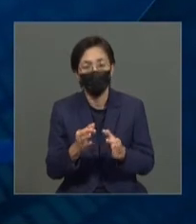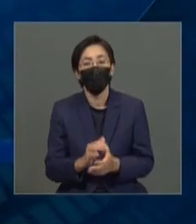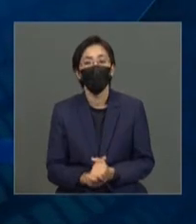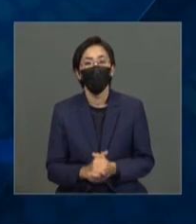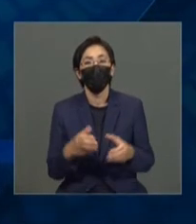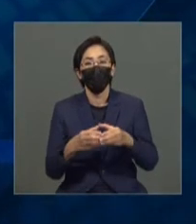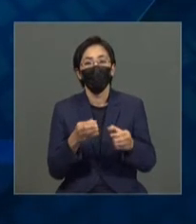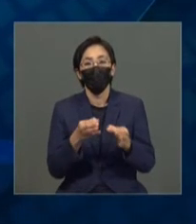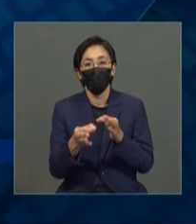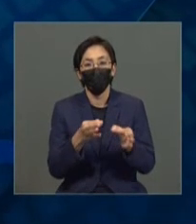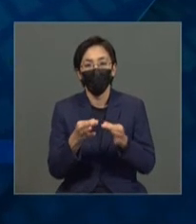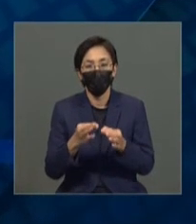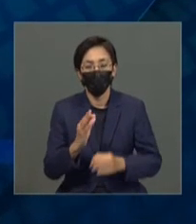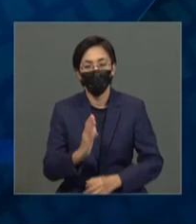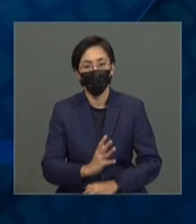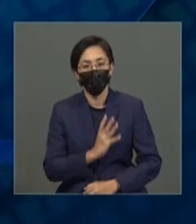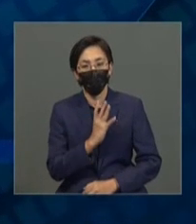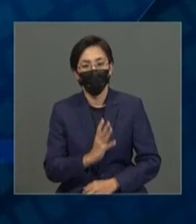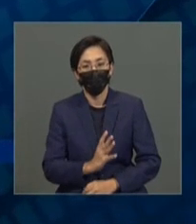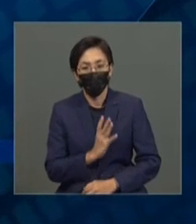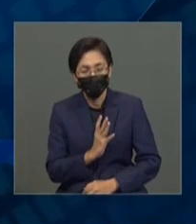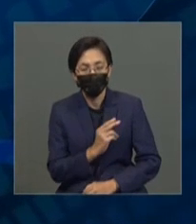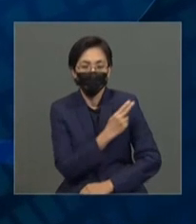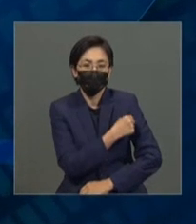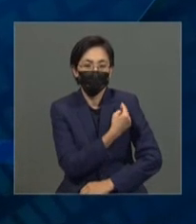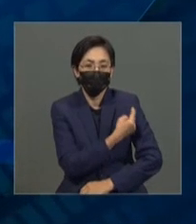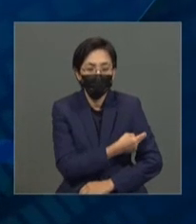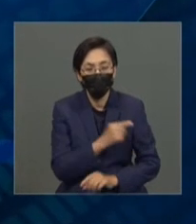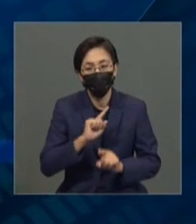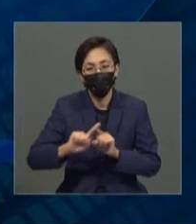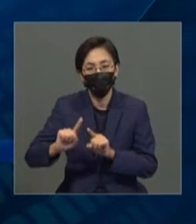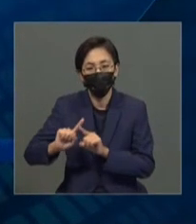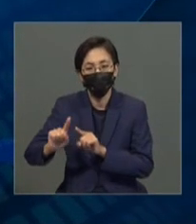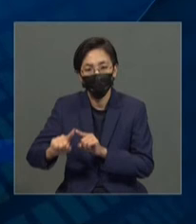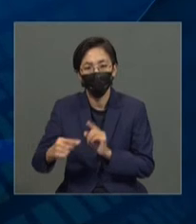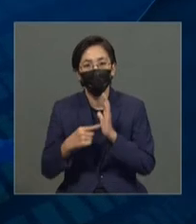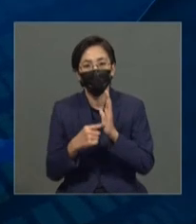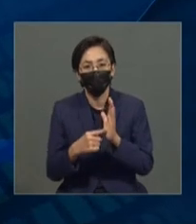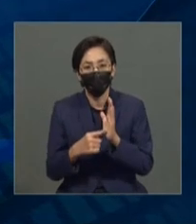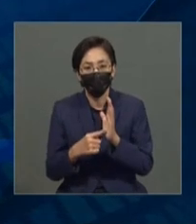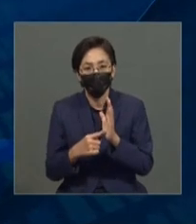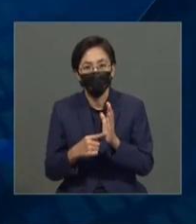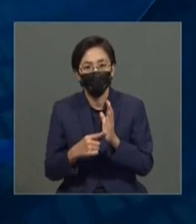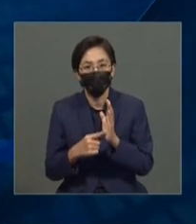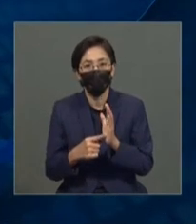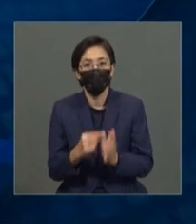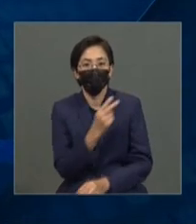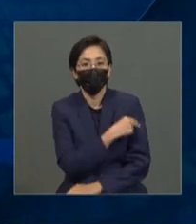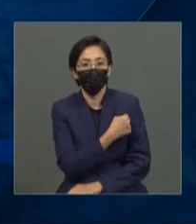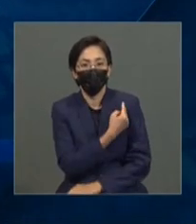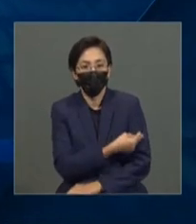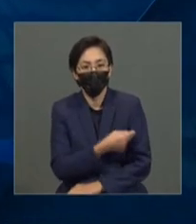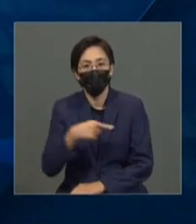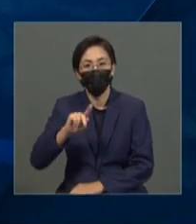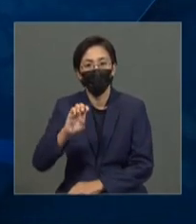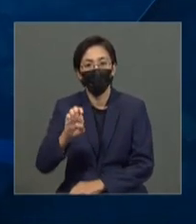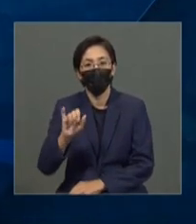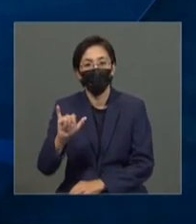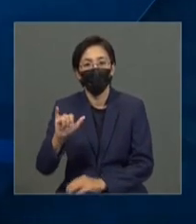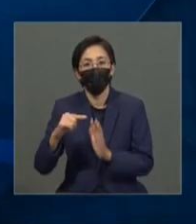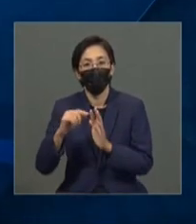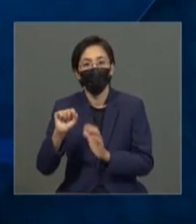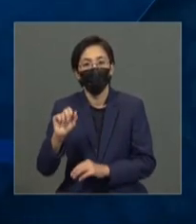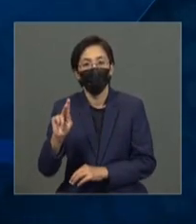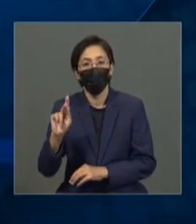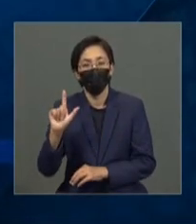ษาเนี่ยนะคะก็มีผู้ทรงคุณวุฒิหลากหลายนะคะไม่ว่าจะเป็นท่านศาสตราจารย์คลินิกเกียรติคุณนายแพทย์ปิยสกุลสก